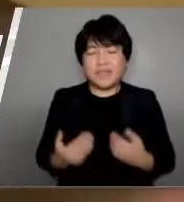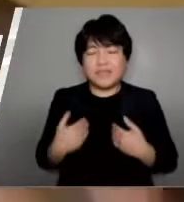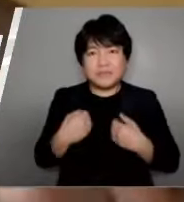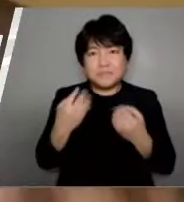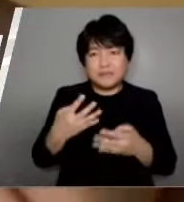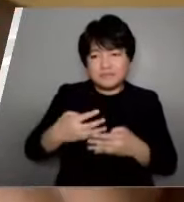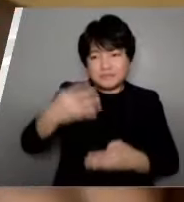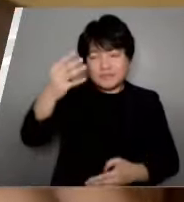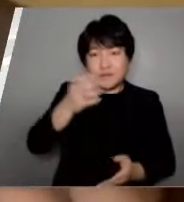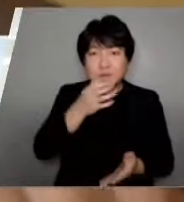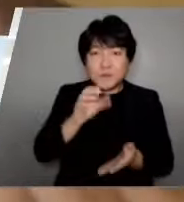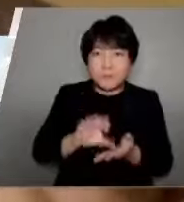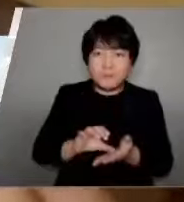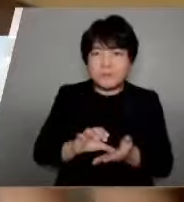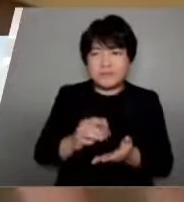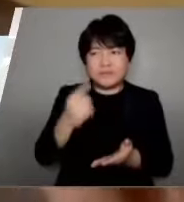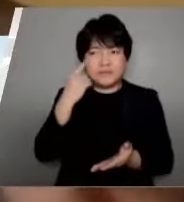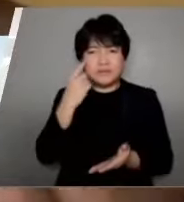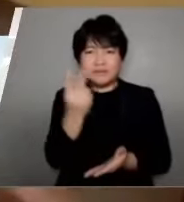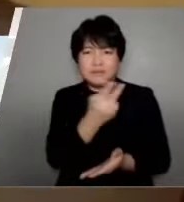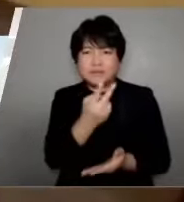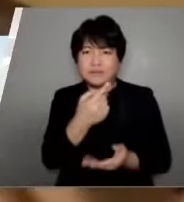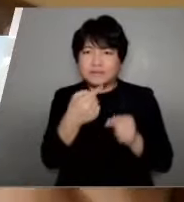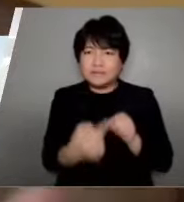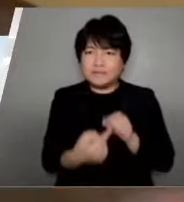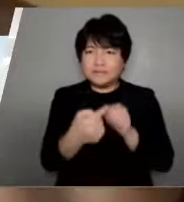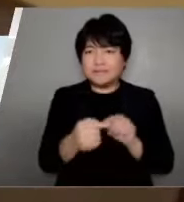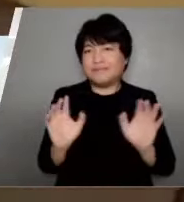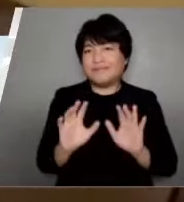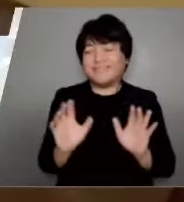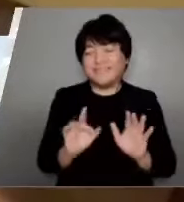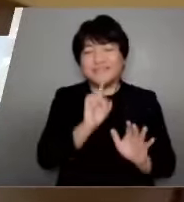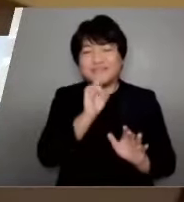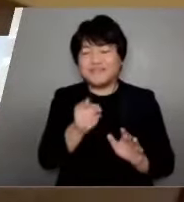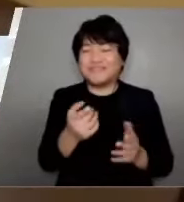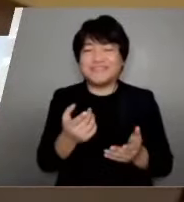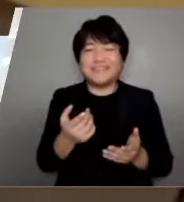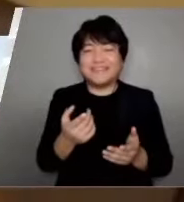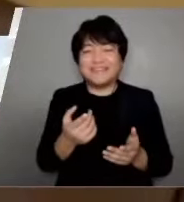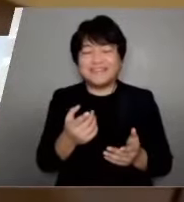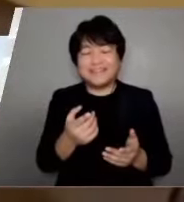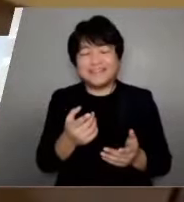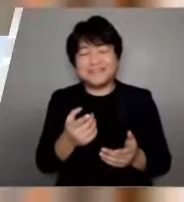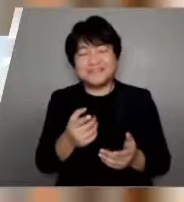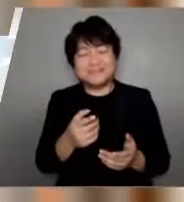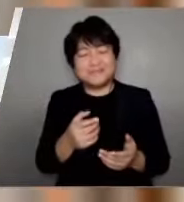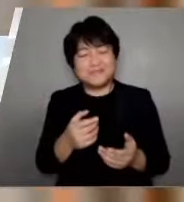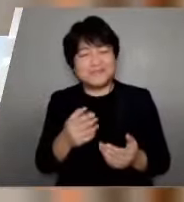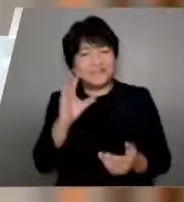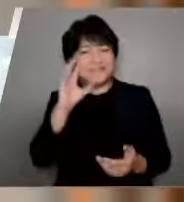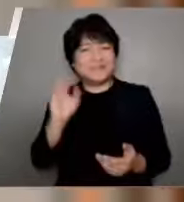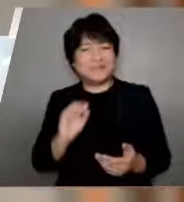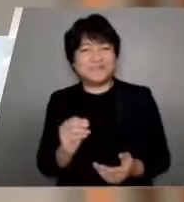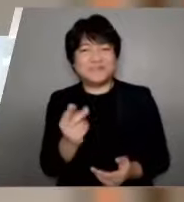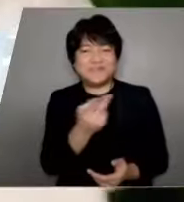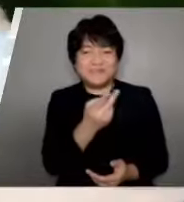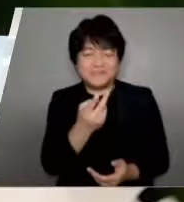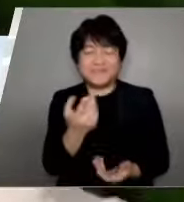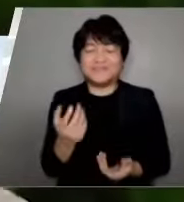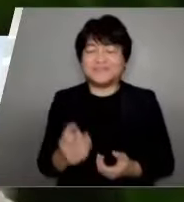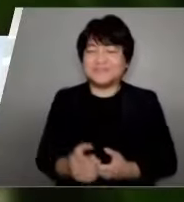nila. Pero nung nakita nila yung clip ng wedding namin, doon sila naniwala na merong ganong klaseng marriage.